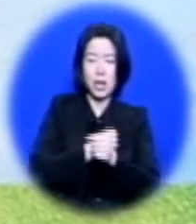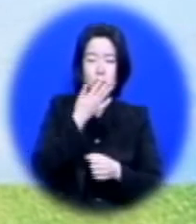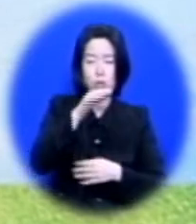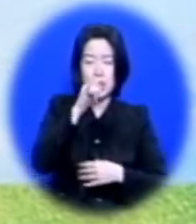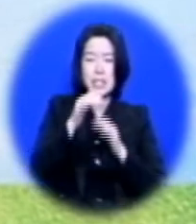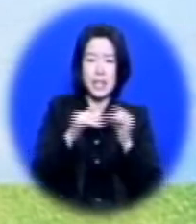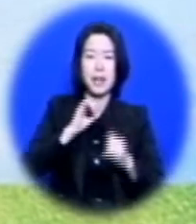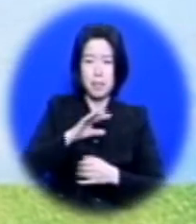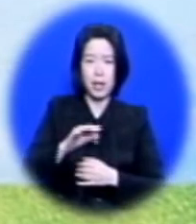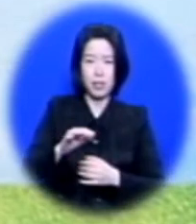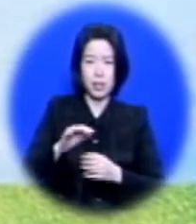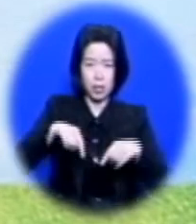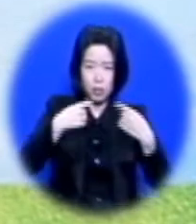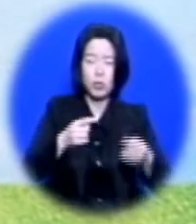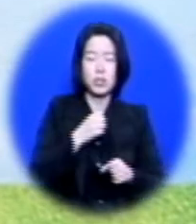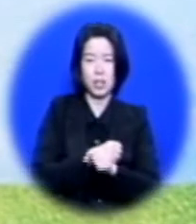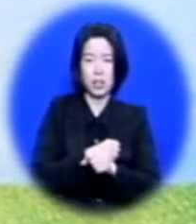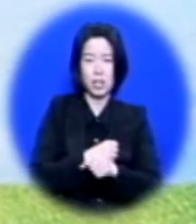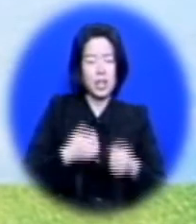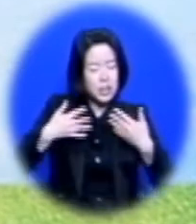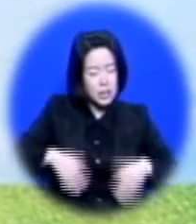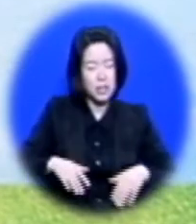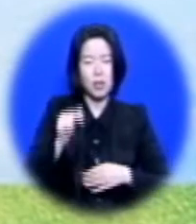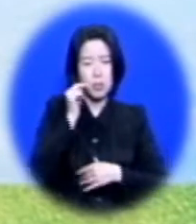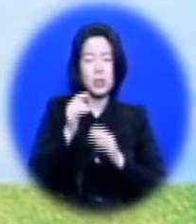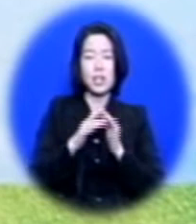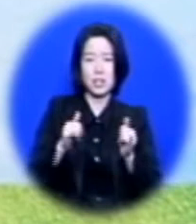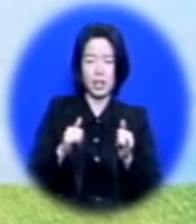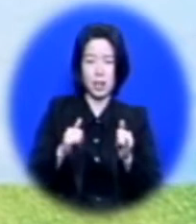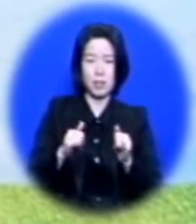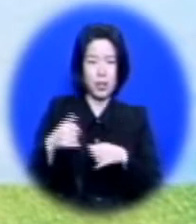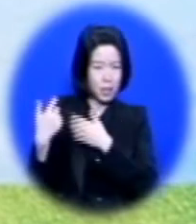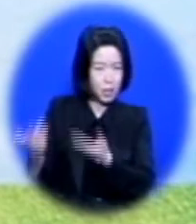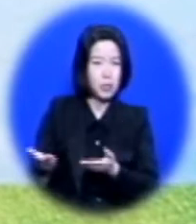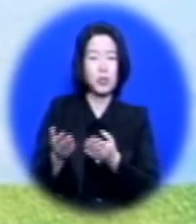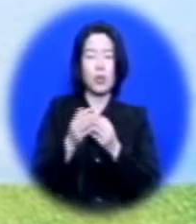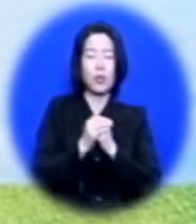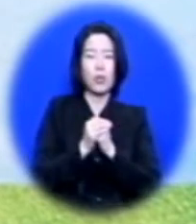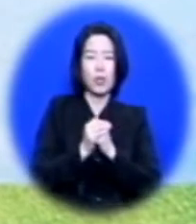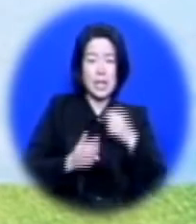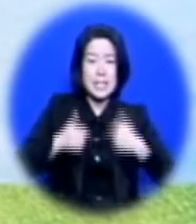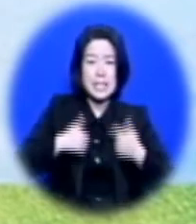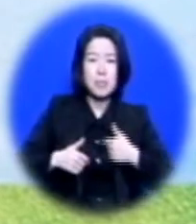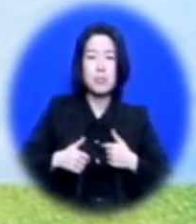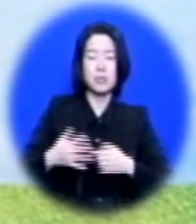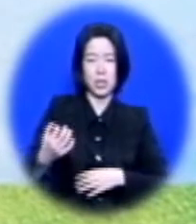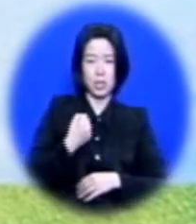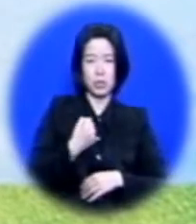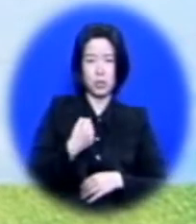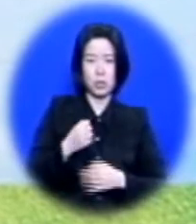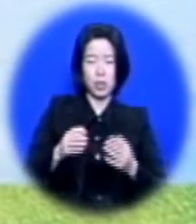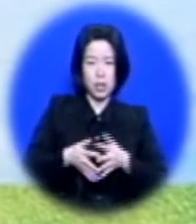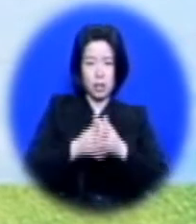그러면 지친 분 못하겠다는 분은 그러면 그만두시고 기쁨으로 하시길